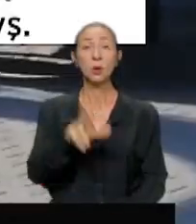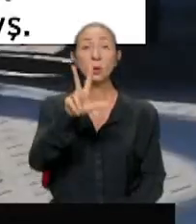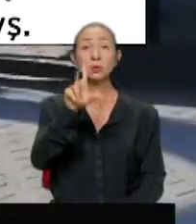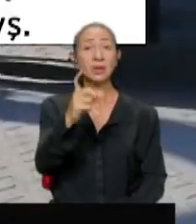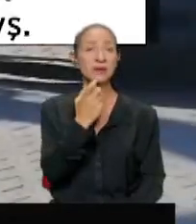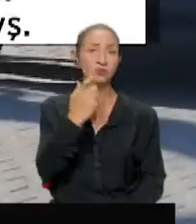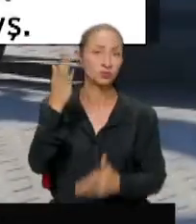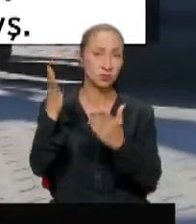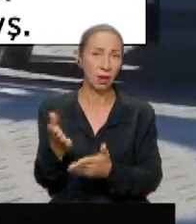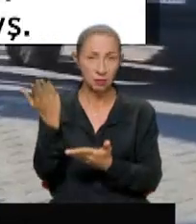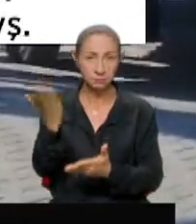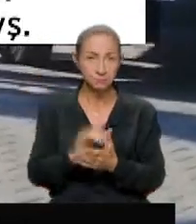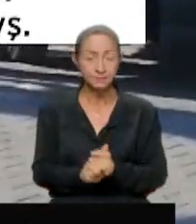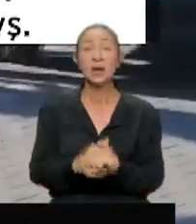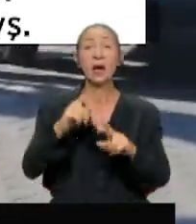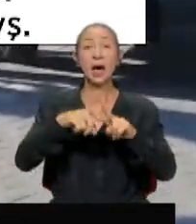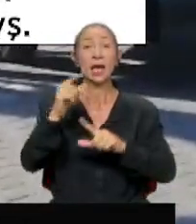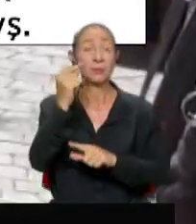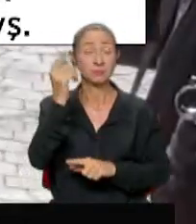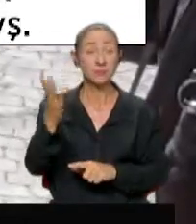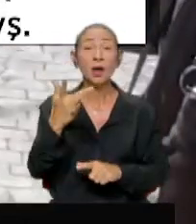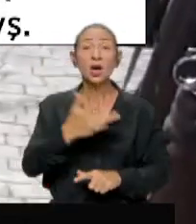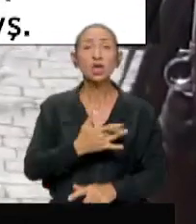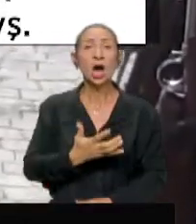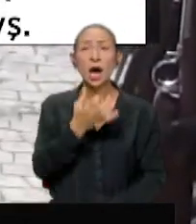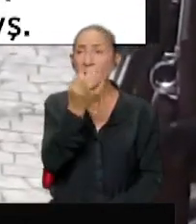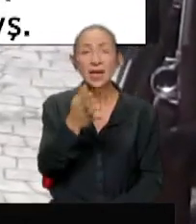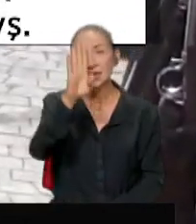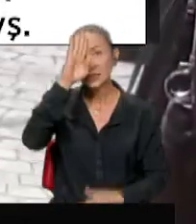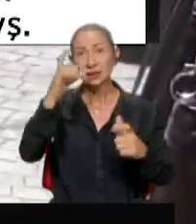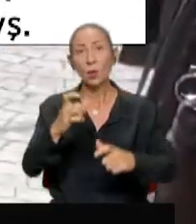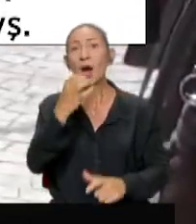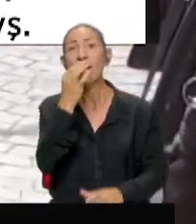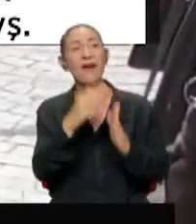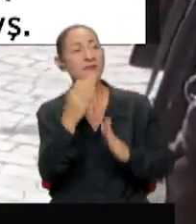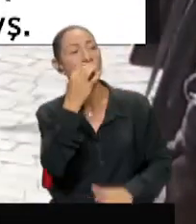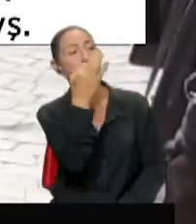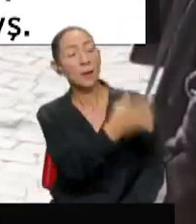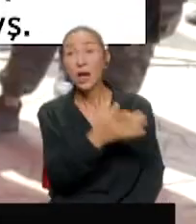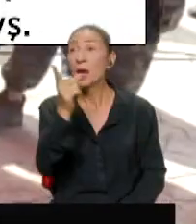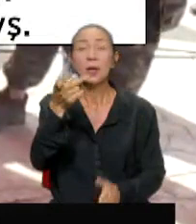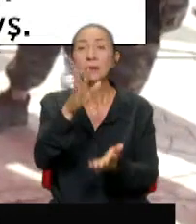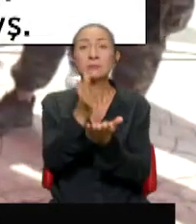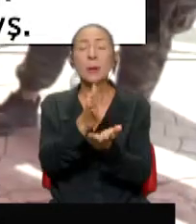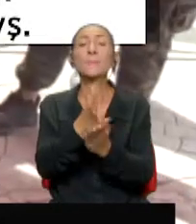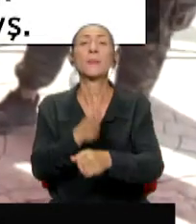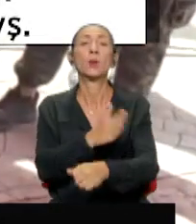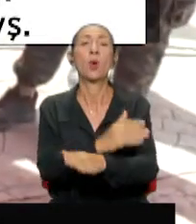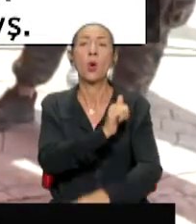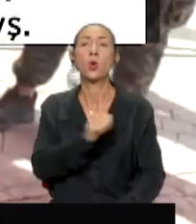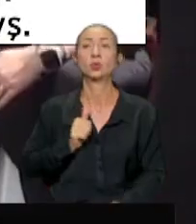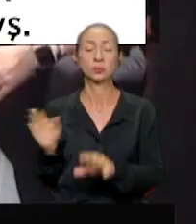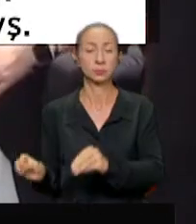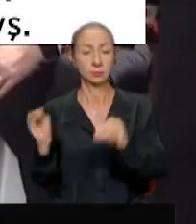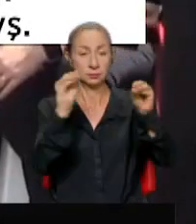31 yaşındaydı piyade uzman çavuş Ali Demir. Acı haber önce İstanbul'daki evine ulaştı. Şehidin naaşı memleketi Ordu'ya